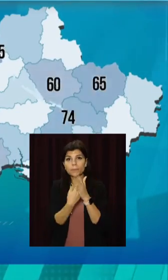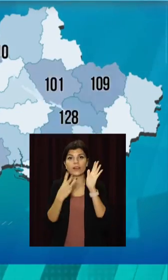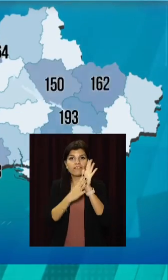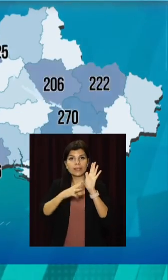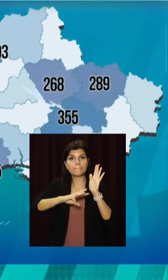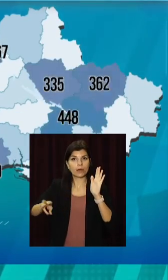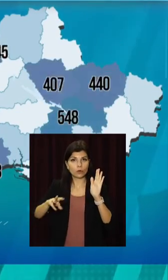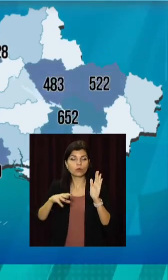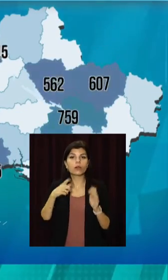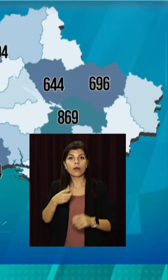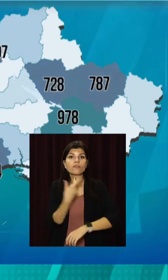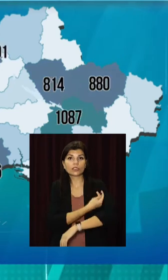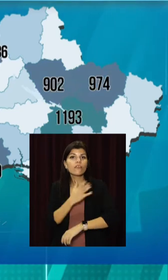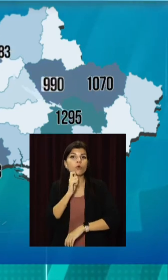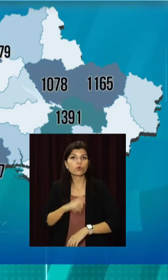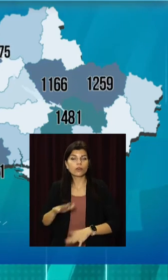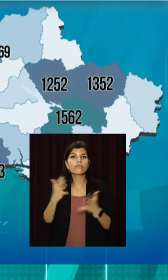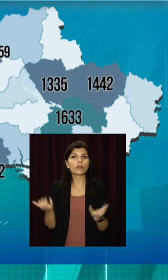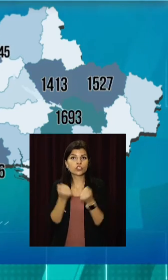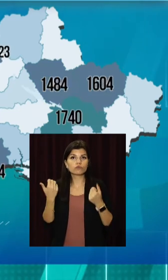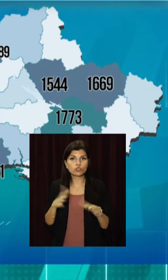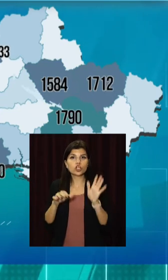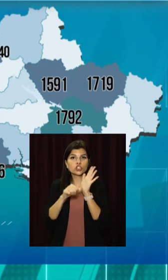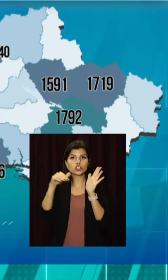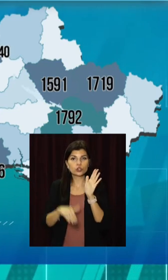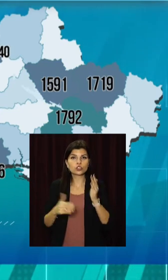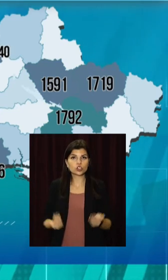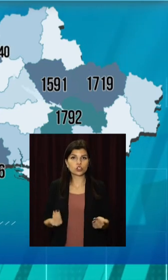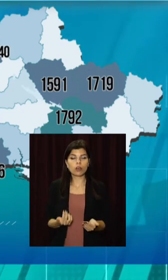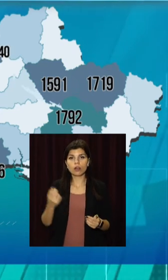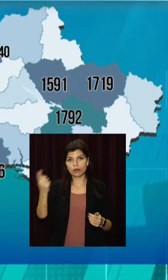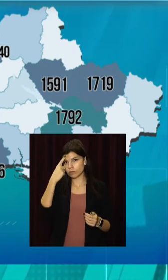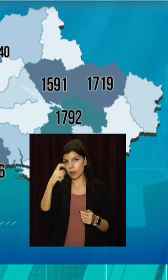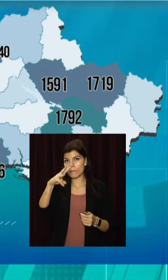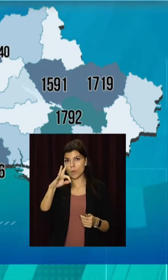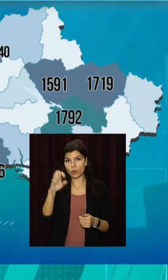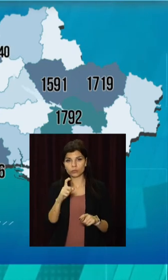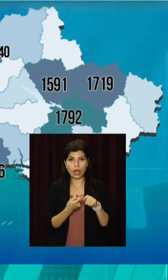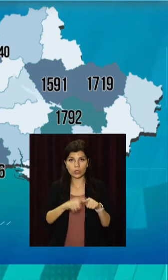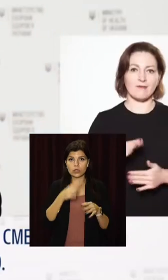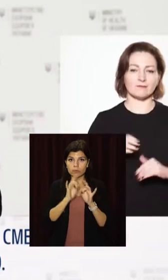8 мільйонів. Вакцинація в Україні врятувала вже 6 тисяч життів, наголосили в МОЗ.